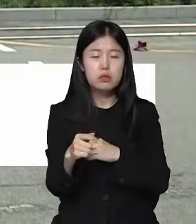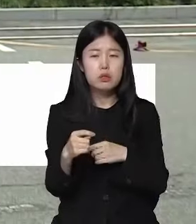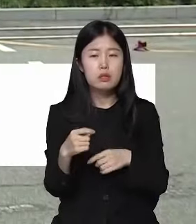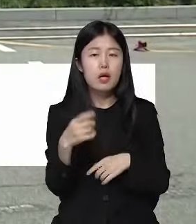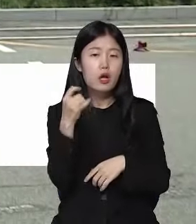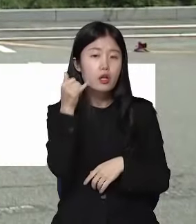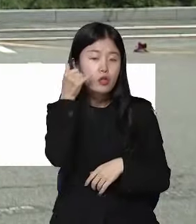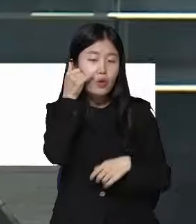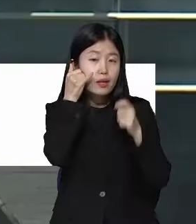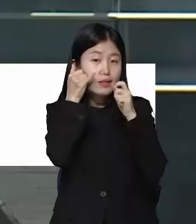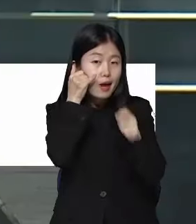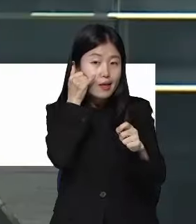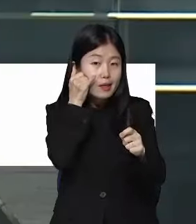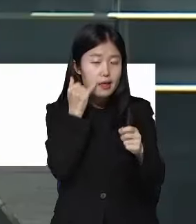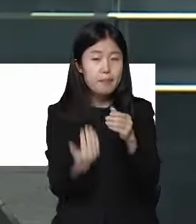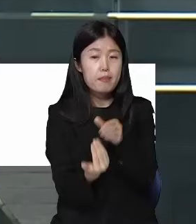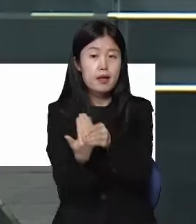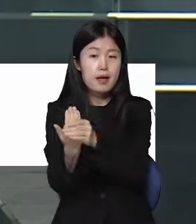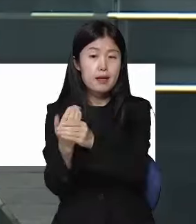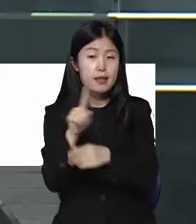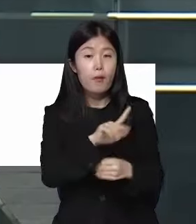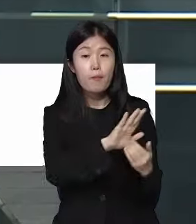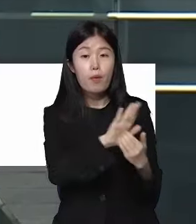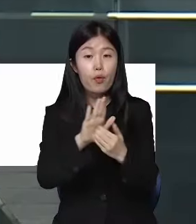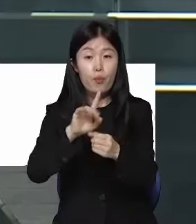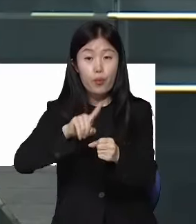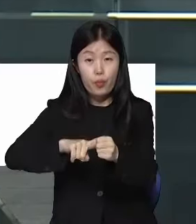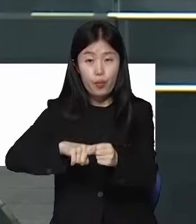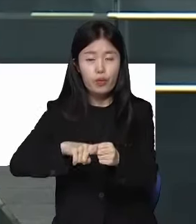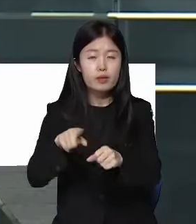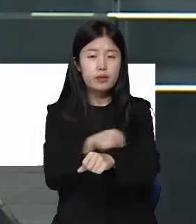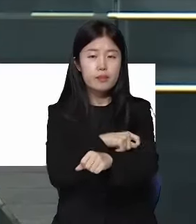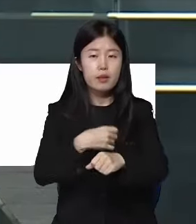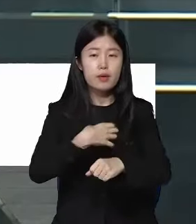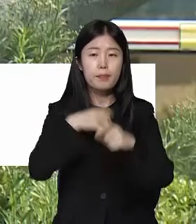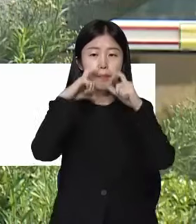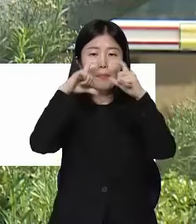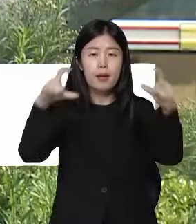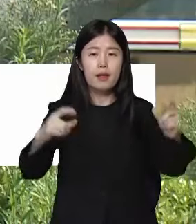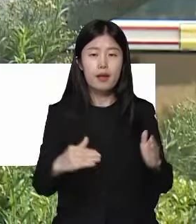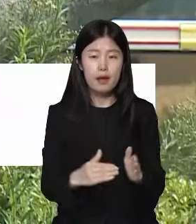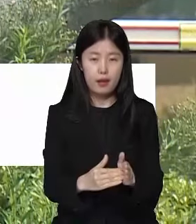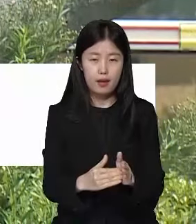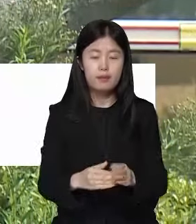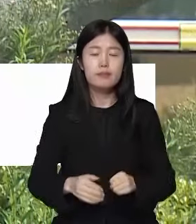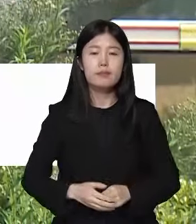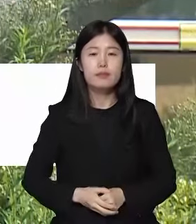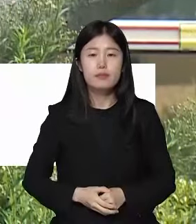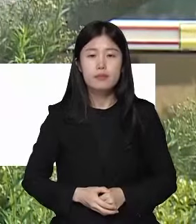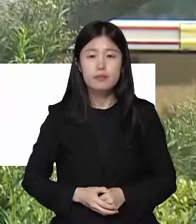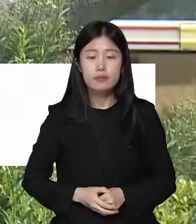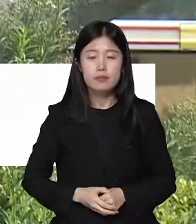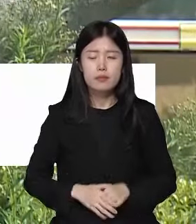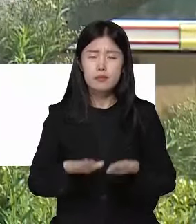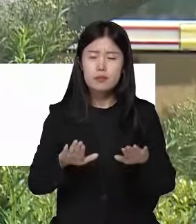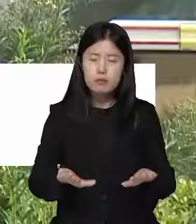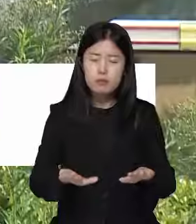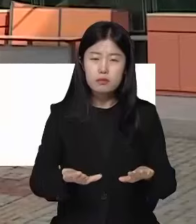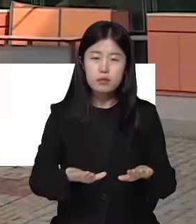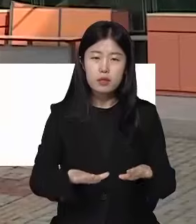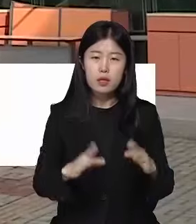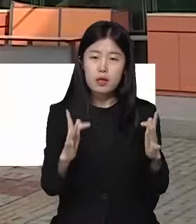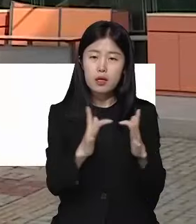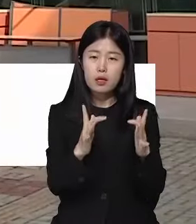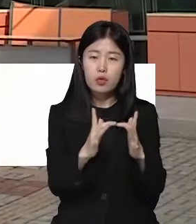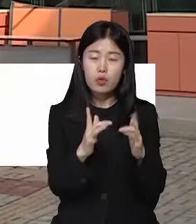범죄가 잇따랐다며 추가 피해 예방 차원에서 경보를 발령했다고 오늘 밝혔습니다. 경찰은 출처를 알 수 없는